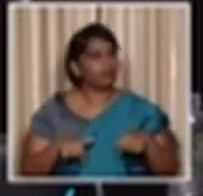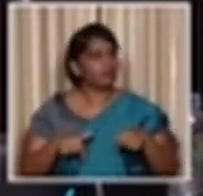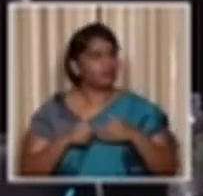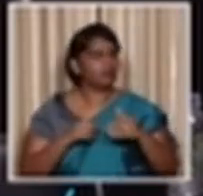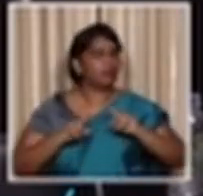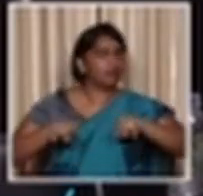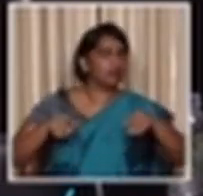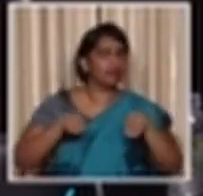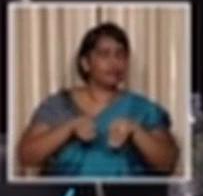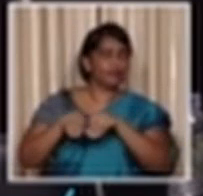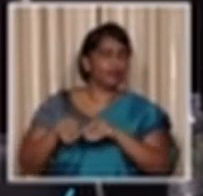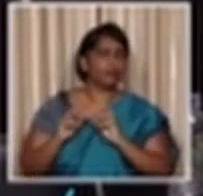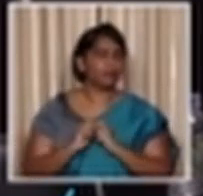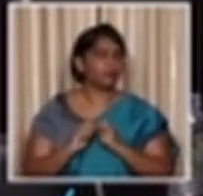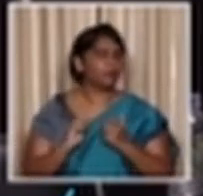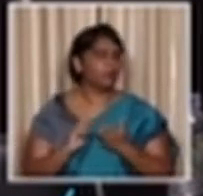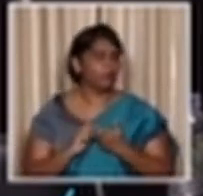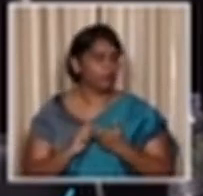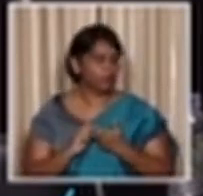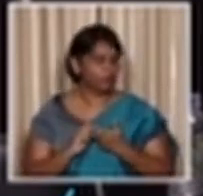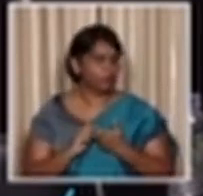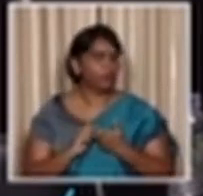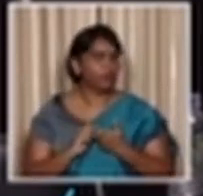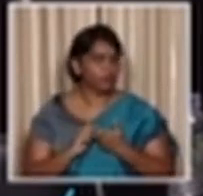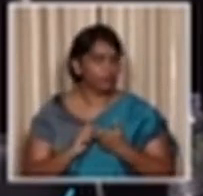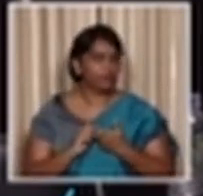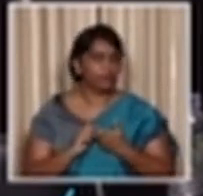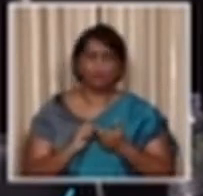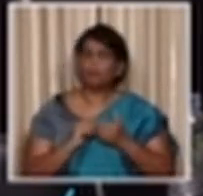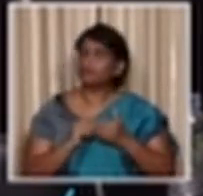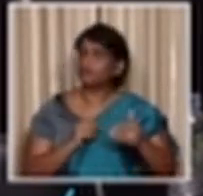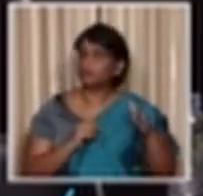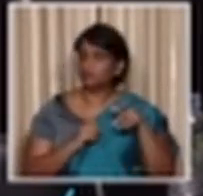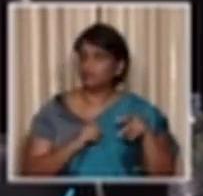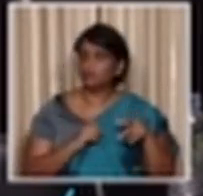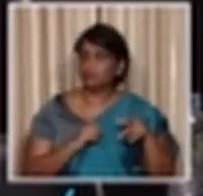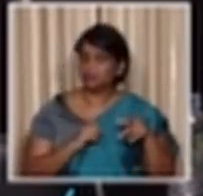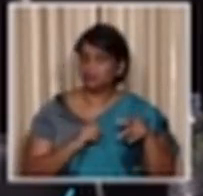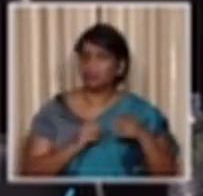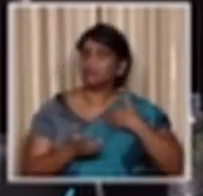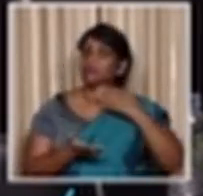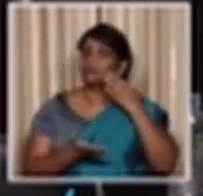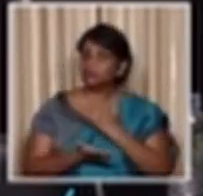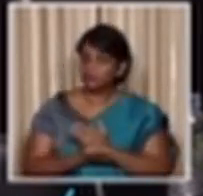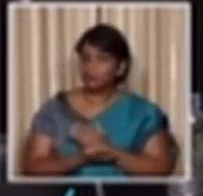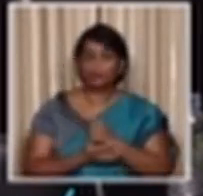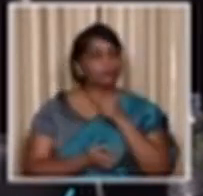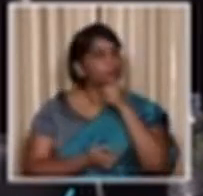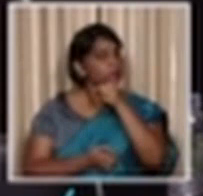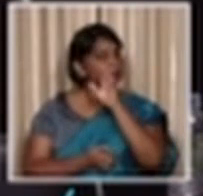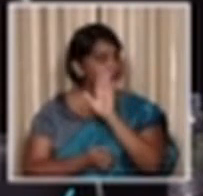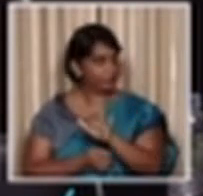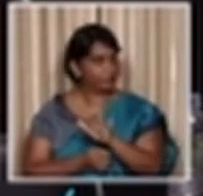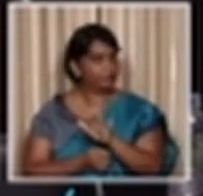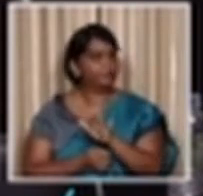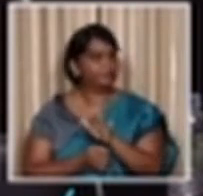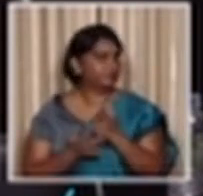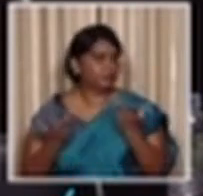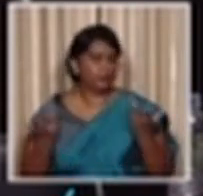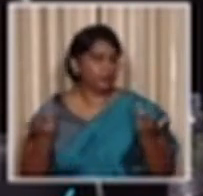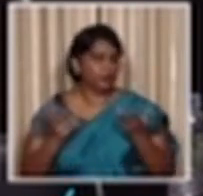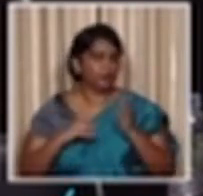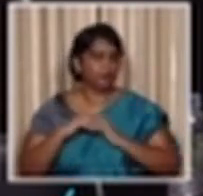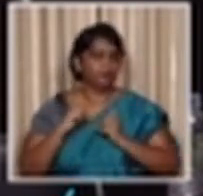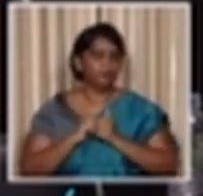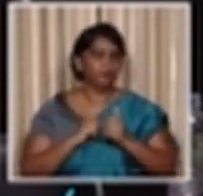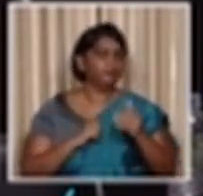අනිත් වගාහානි වෙන තත්වය නතර කරන්න ඔබතුමාලා මොන වගේ